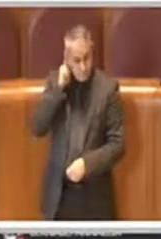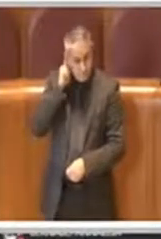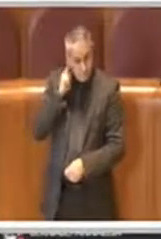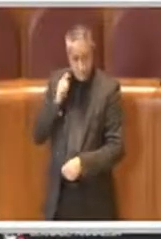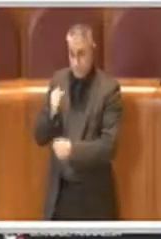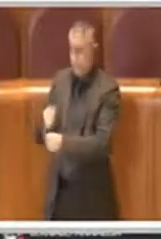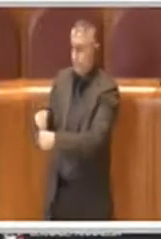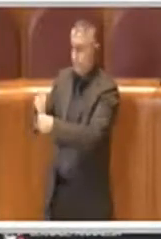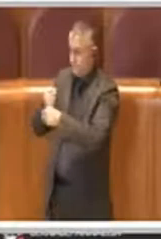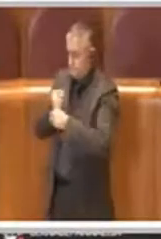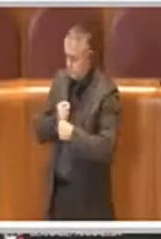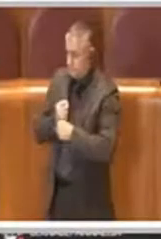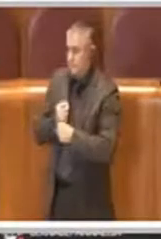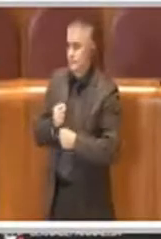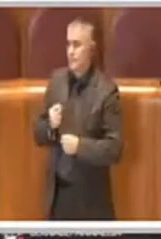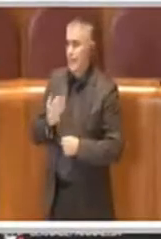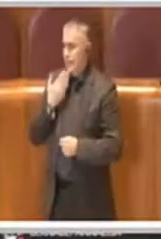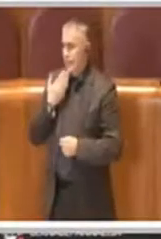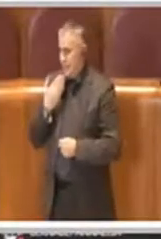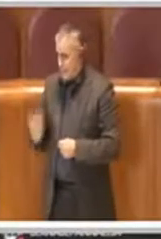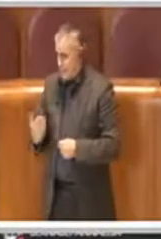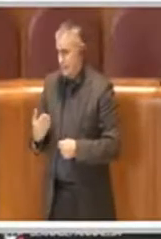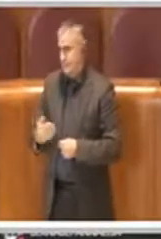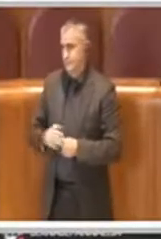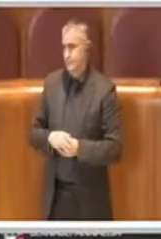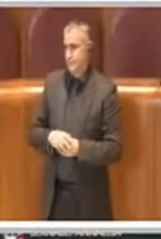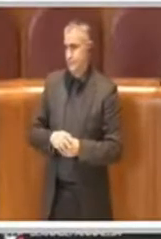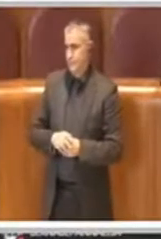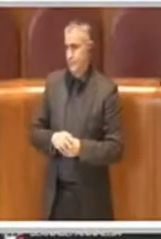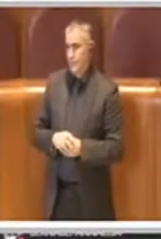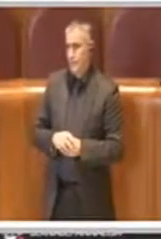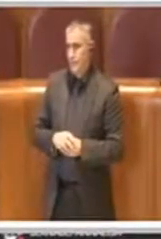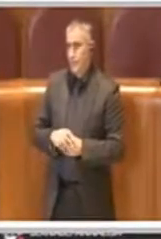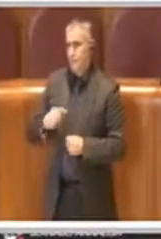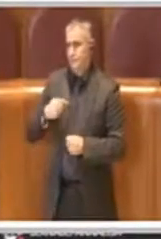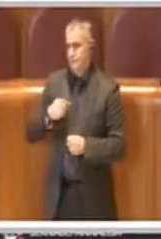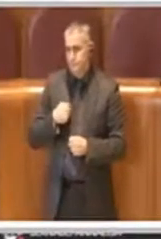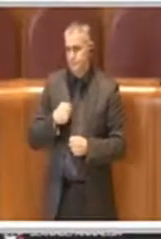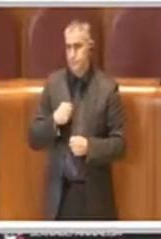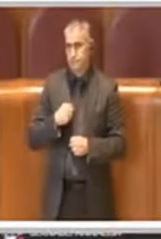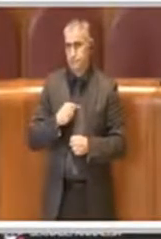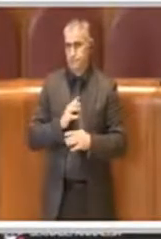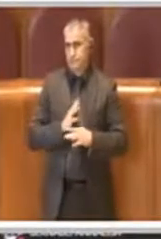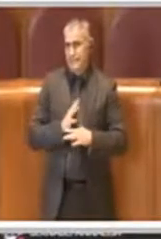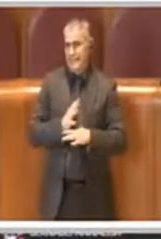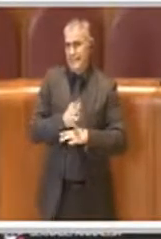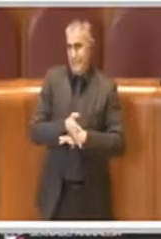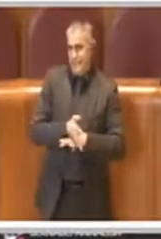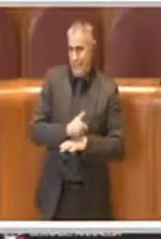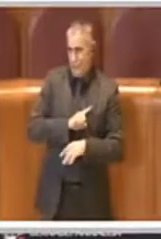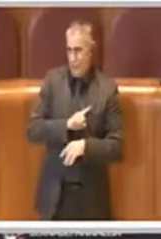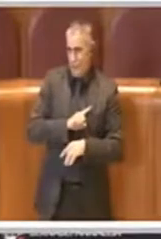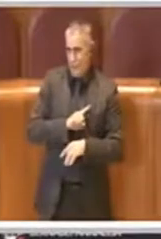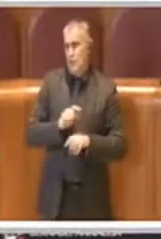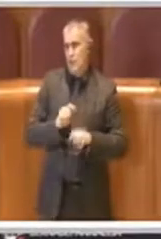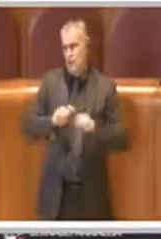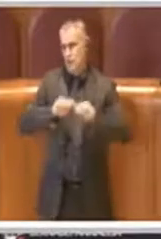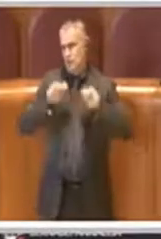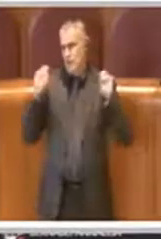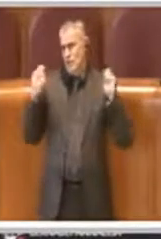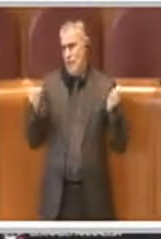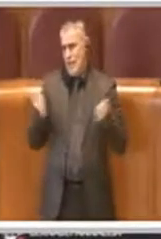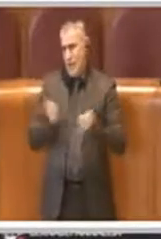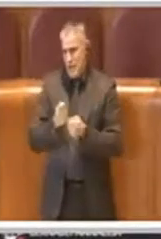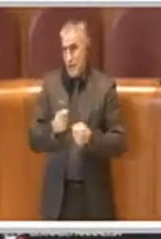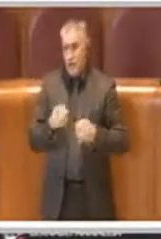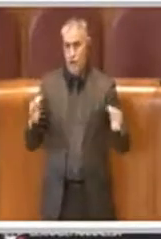Sì, grazie. Grazie Presidente. Io faccio un po' un intervento, se mi consentite, generale, cioè